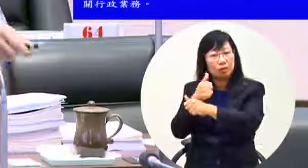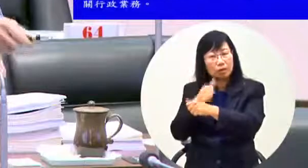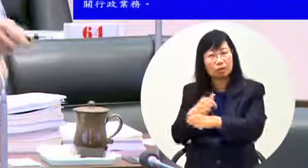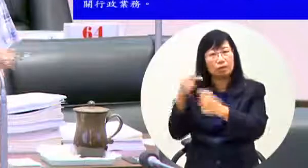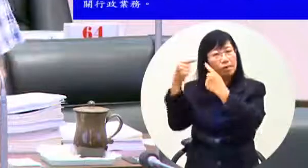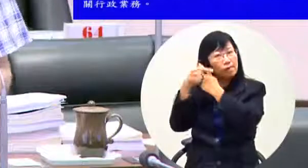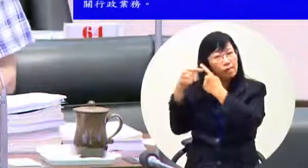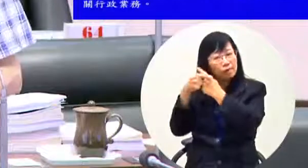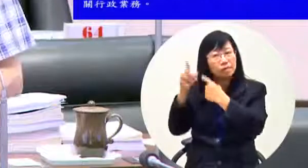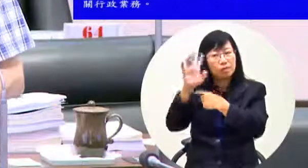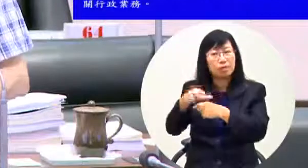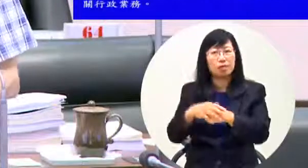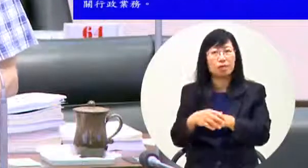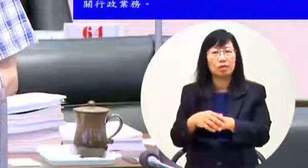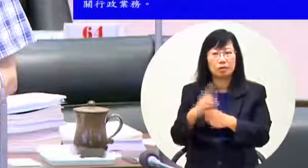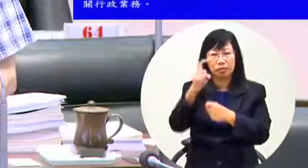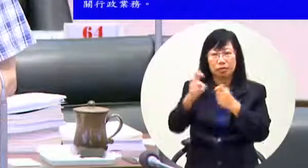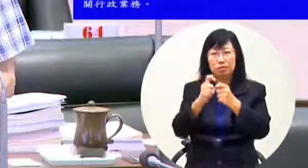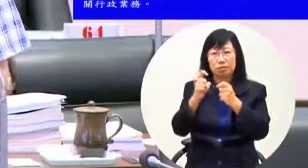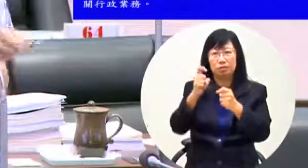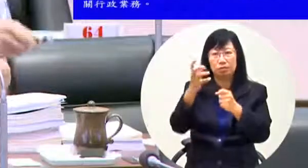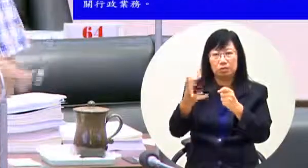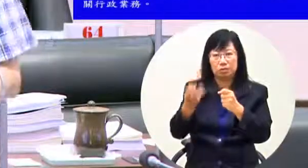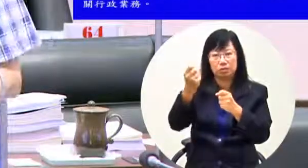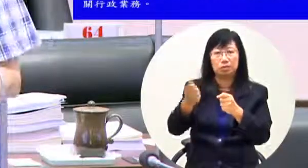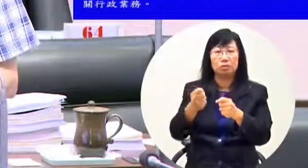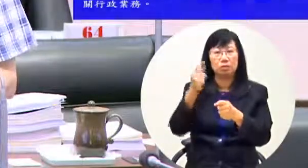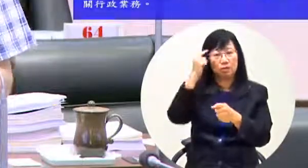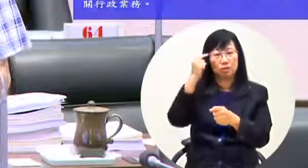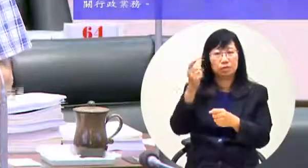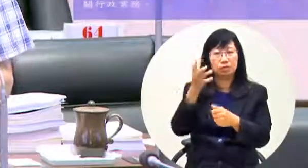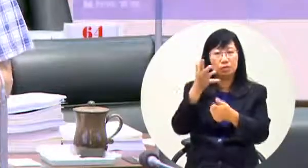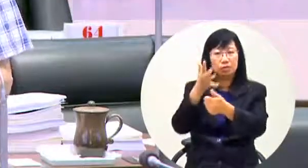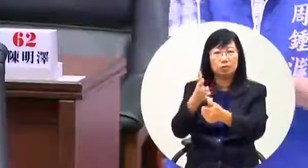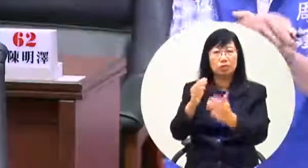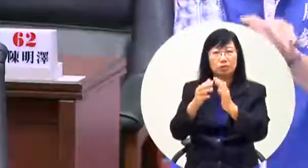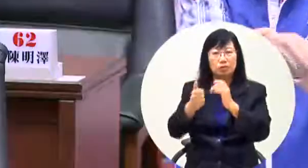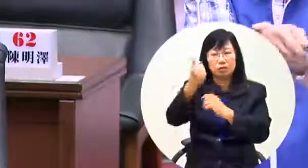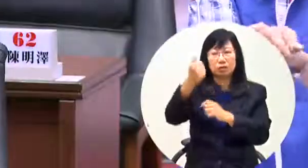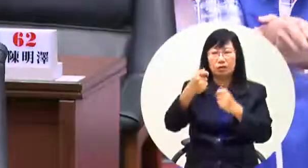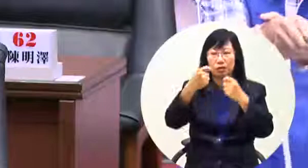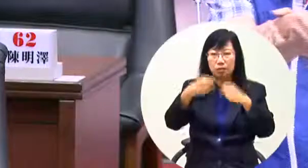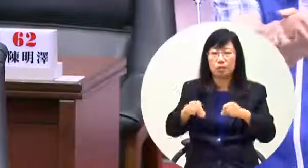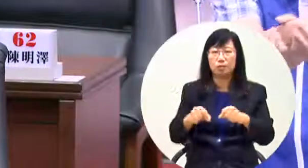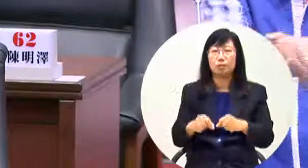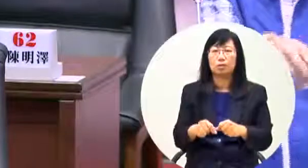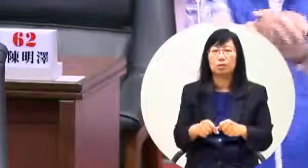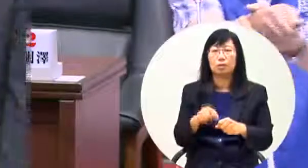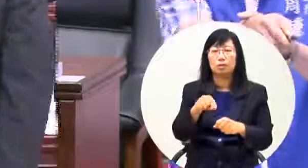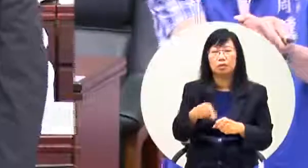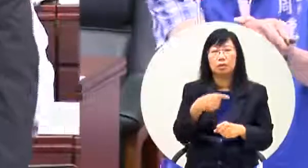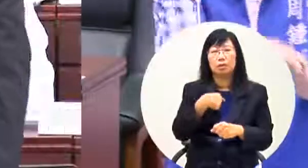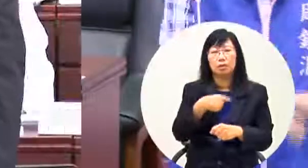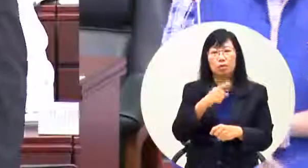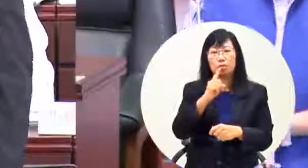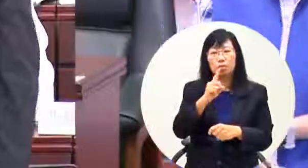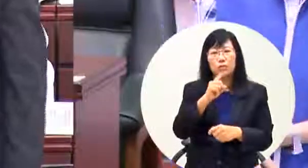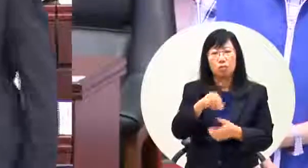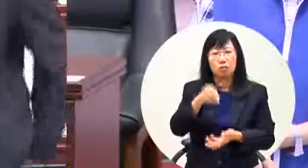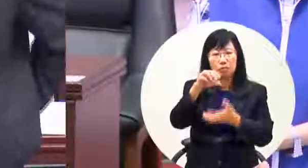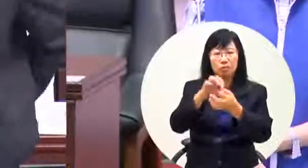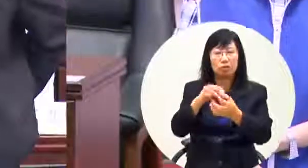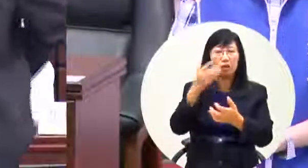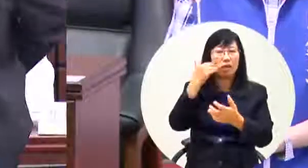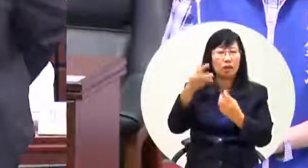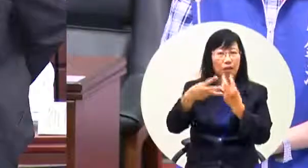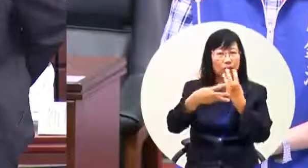啊，请市长简单明确，哦，这个。我想的偏远的，包括蓝田、中心里，还有我们土库、青